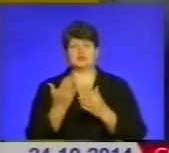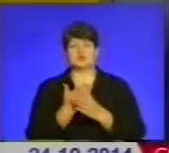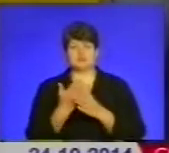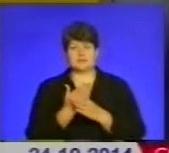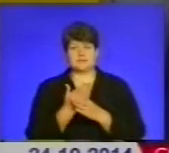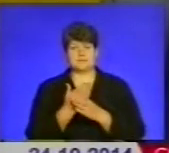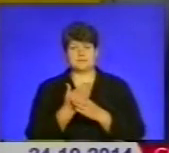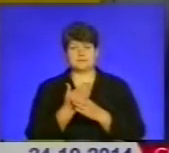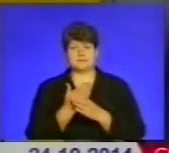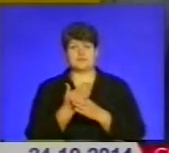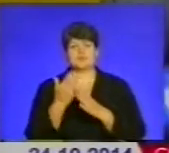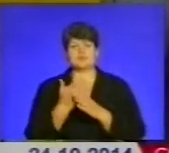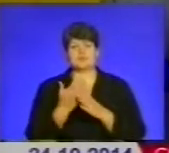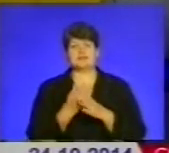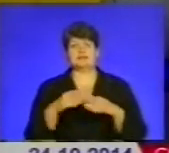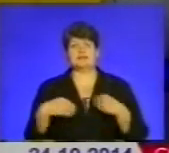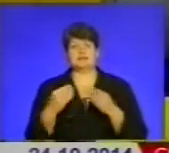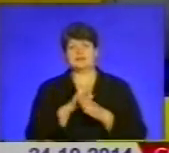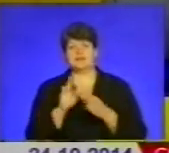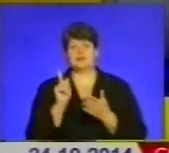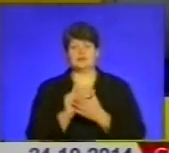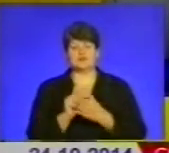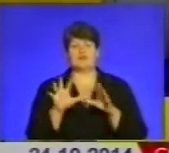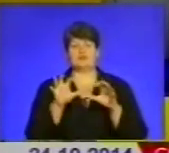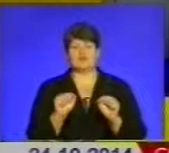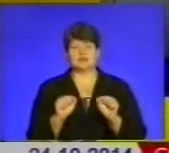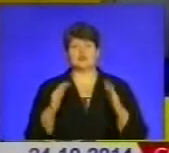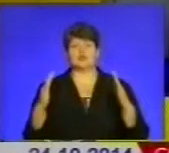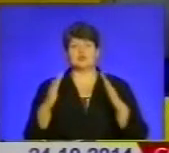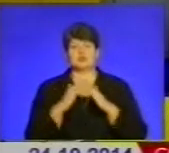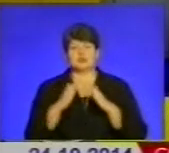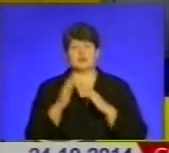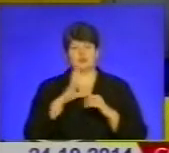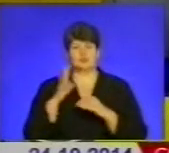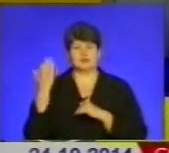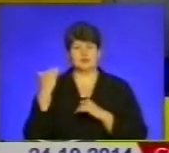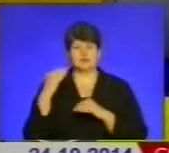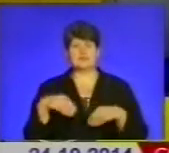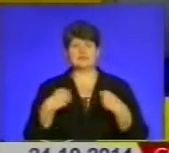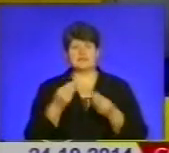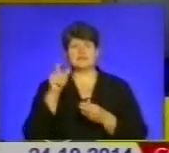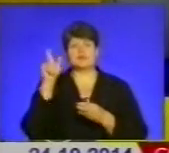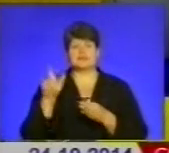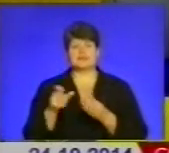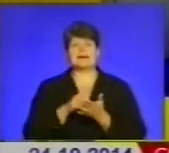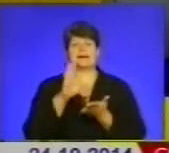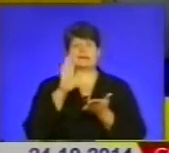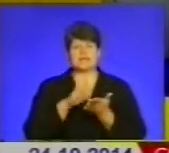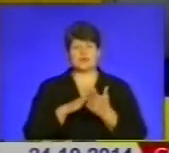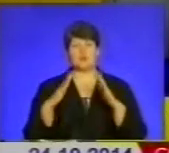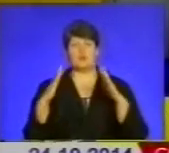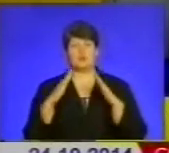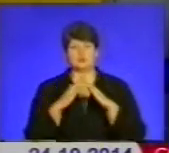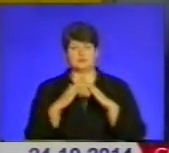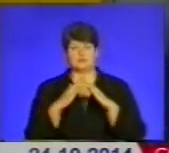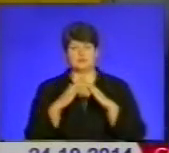надаються не обов'язково власнику житла, як було у попередній постанові. Тобто надається людині, яка зареєстрована в будинку